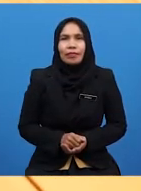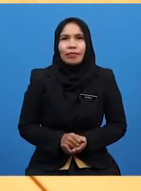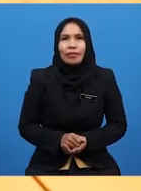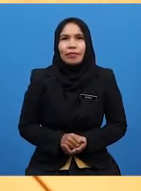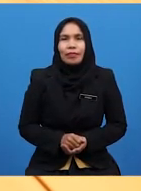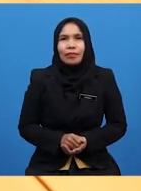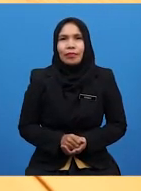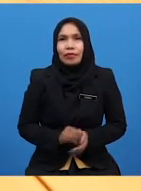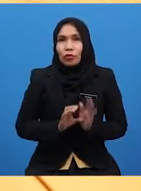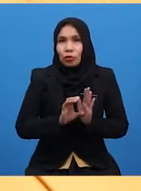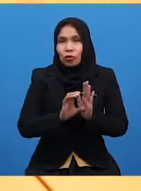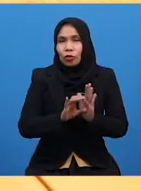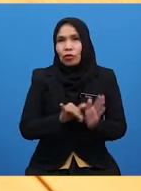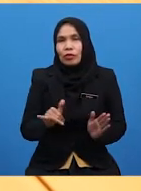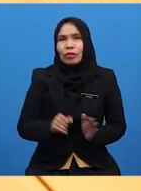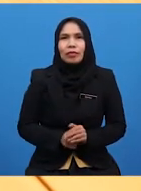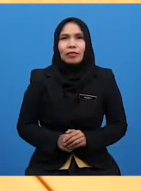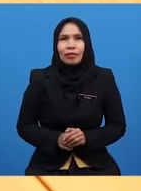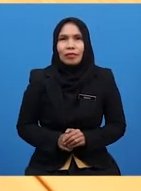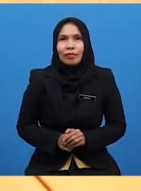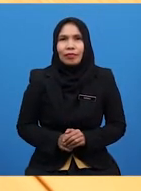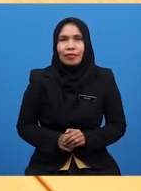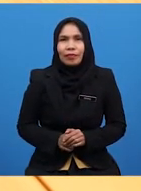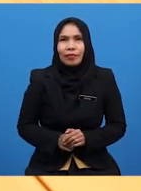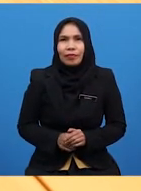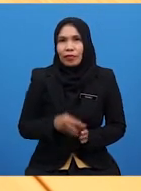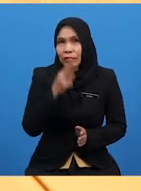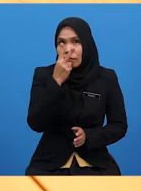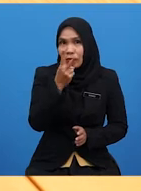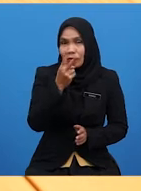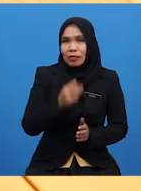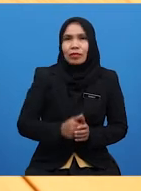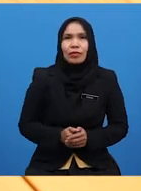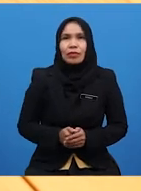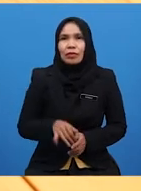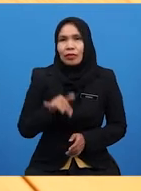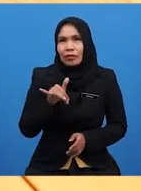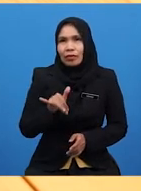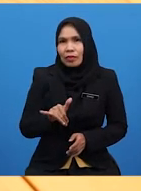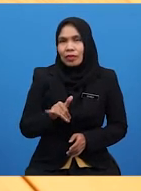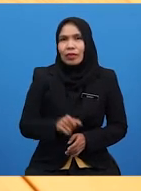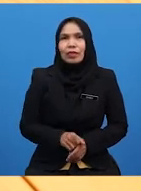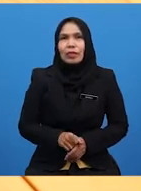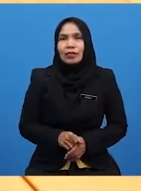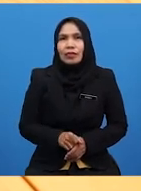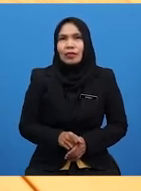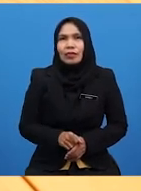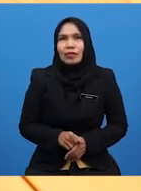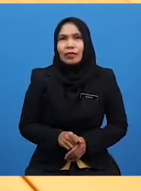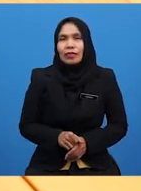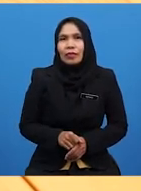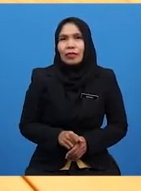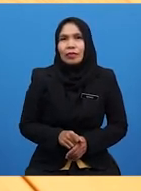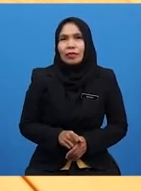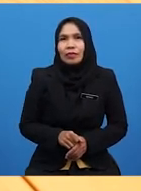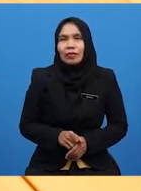organik di ruang makan kediaman ini bisul yang kelihatan terikat dengan rupa Bentuk yang jomet